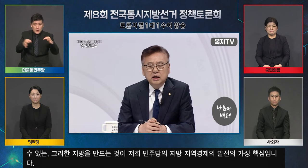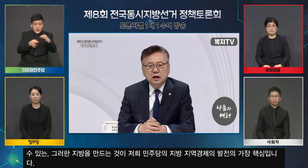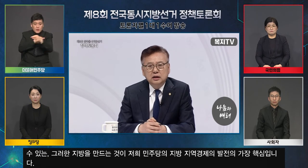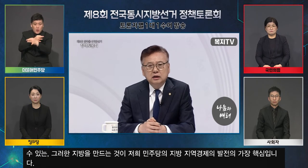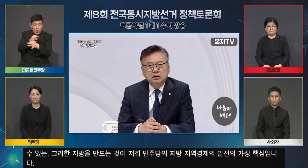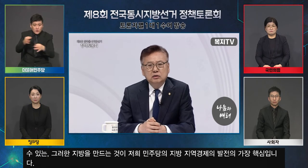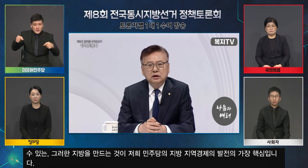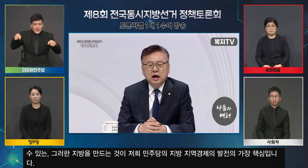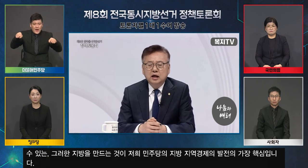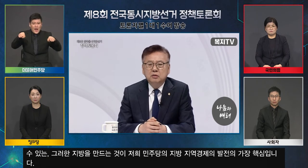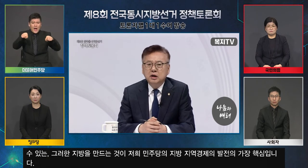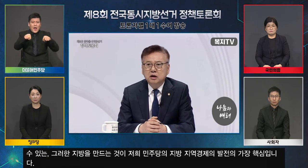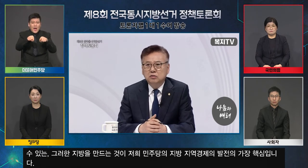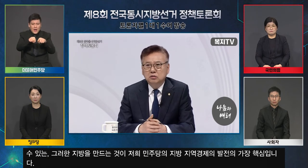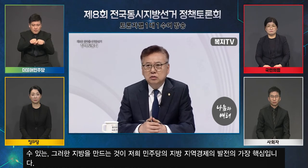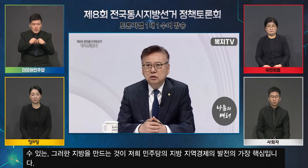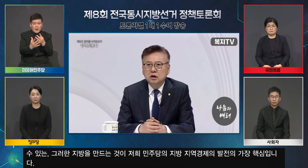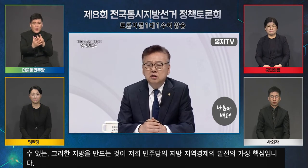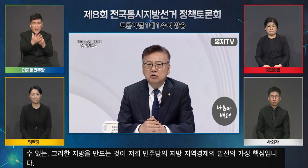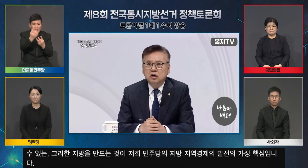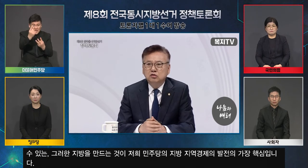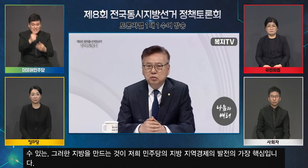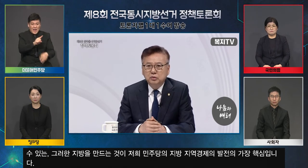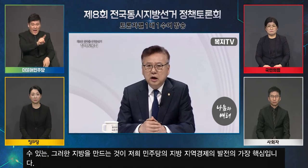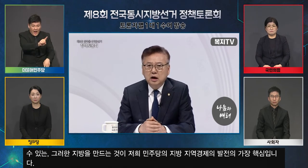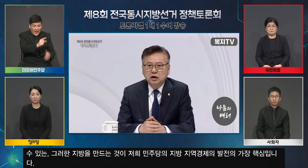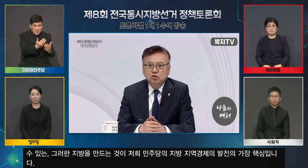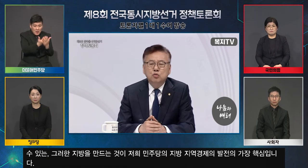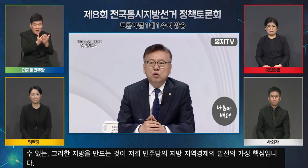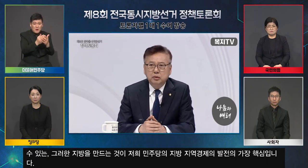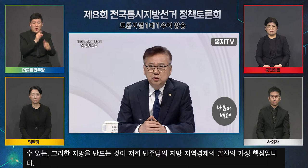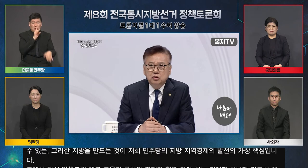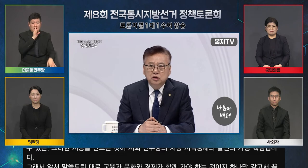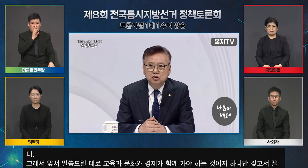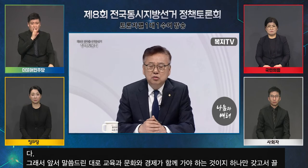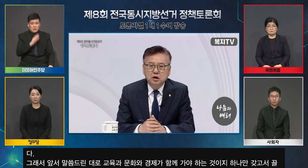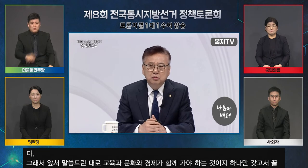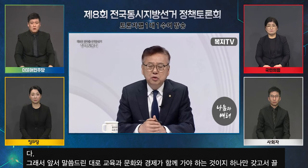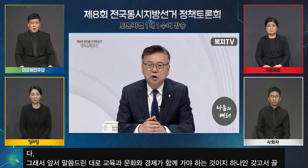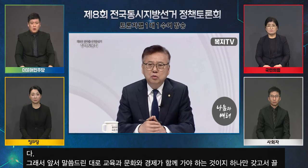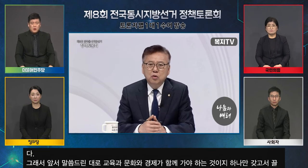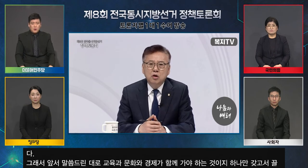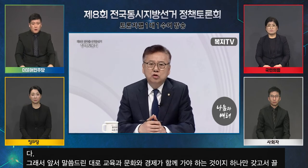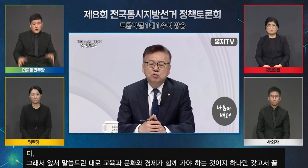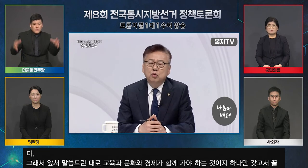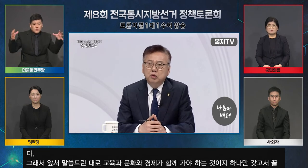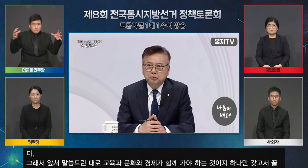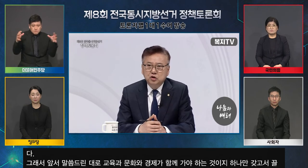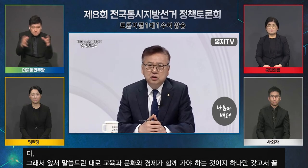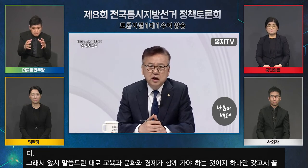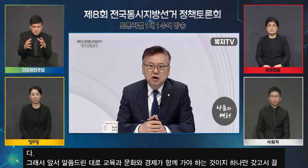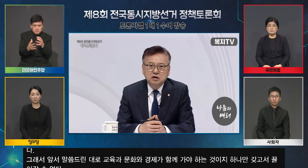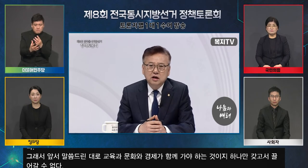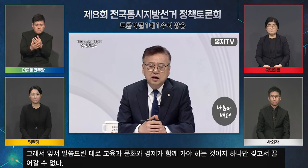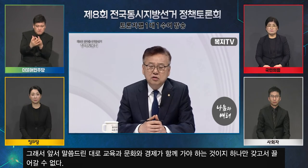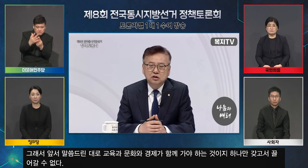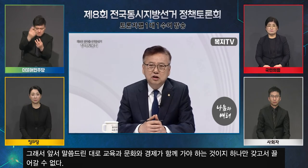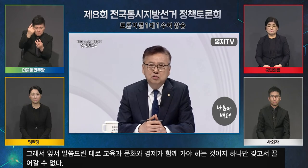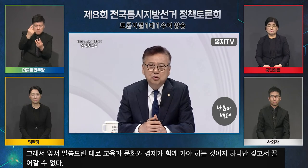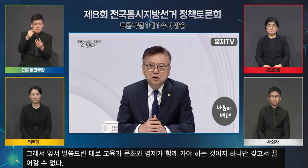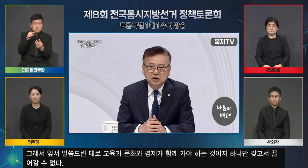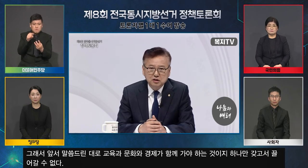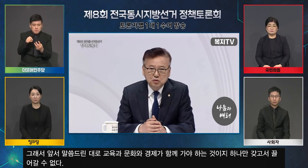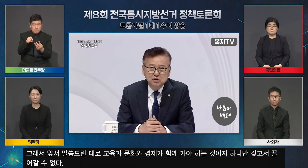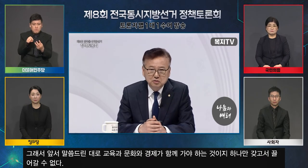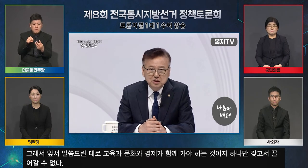함께 가야 되는 거지 하나만 갖고서는 끌어갈 수 없다. 융복합적인 처방이 필요하고 융복합적인 대응을 할